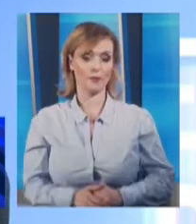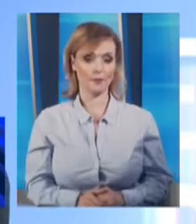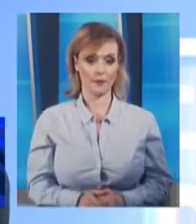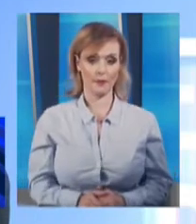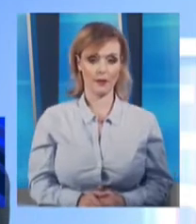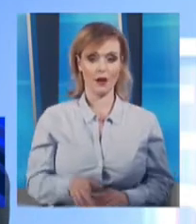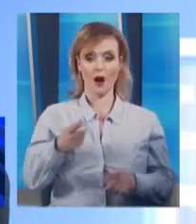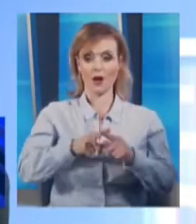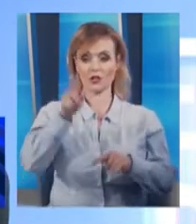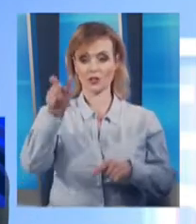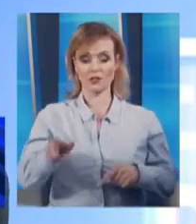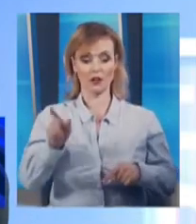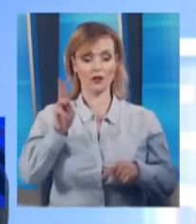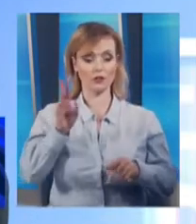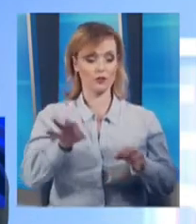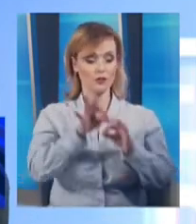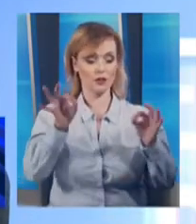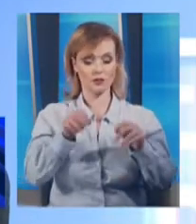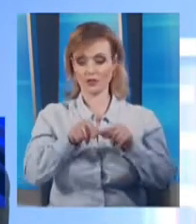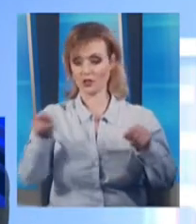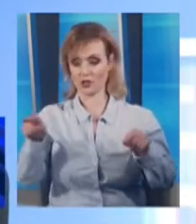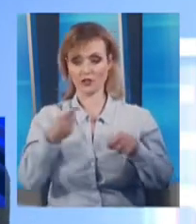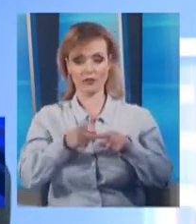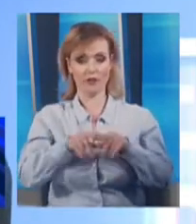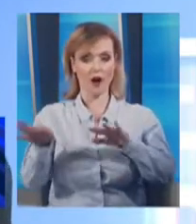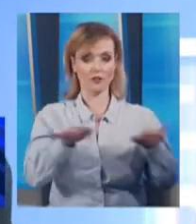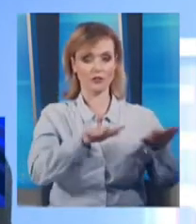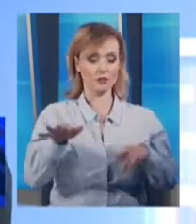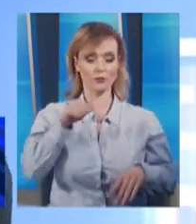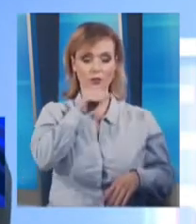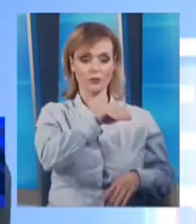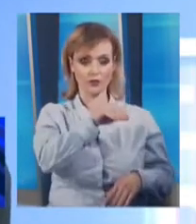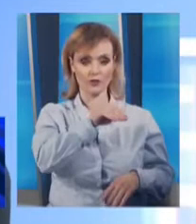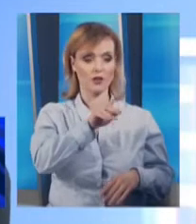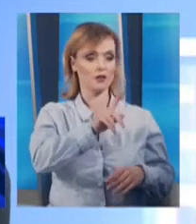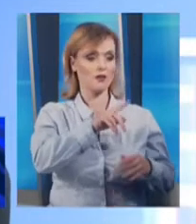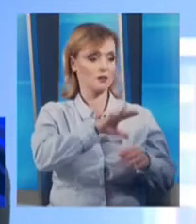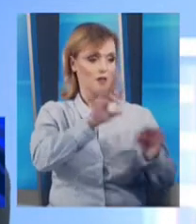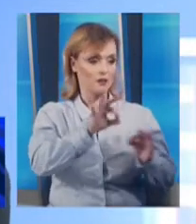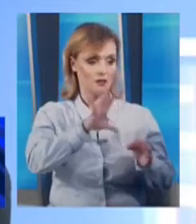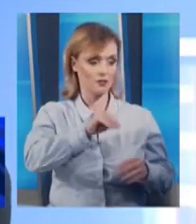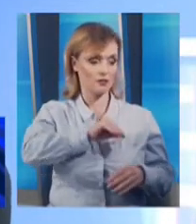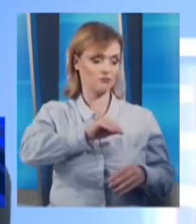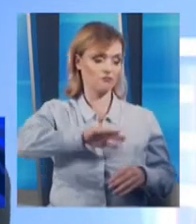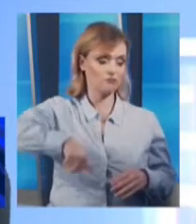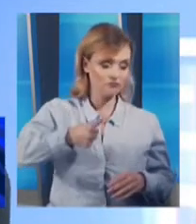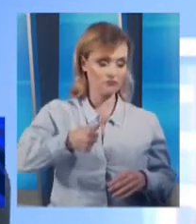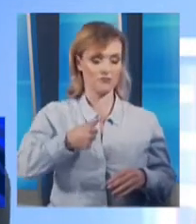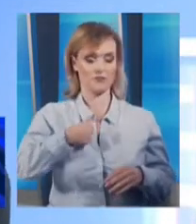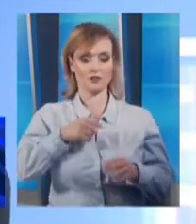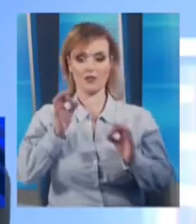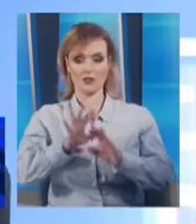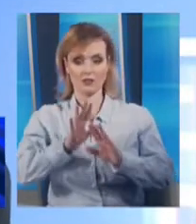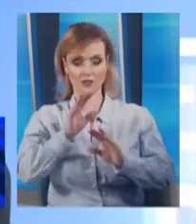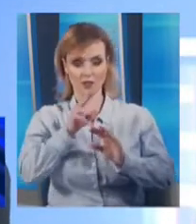tolerat niciodată pe parcursul activității sale profesionale hoția, nedreptatea, a fost tot timpul